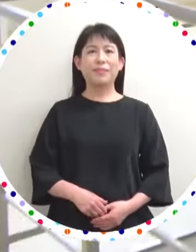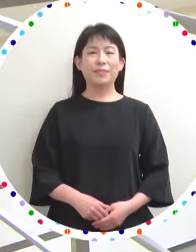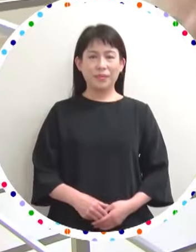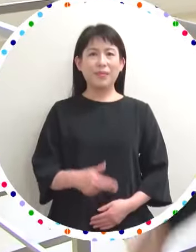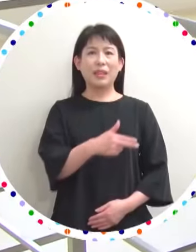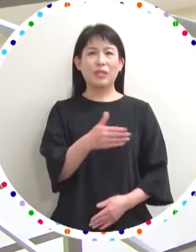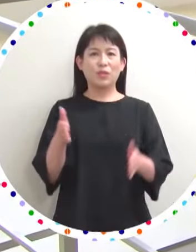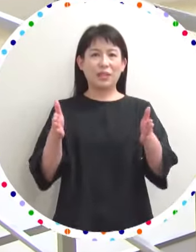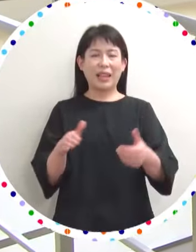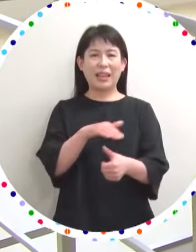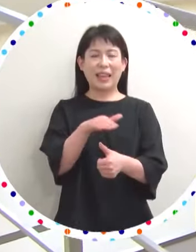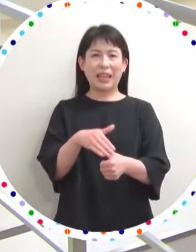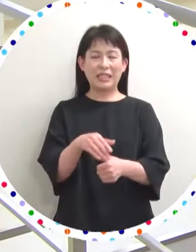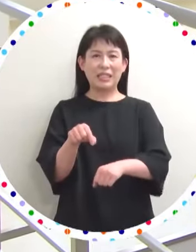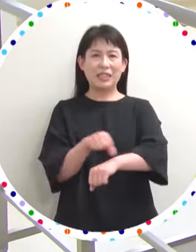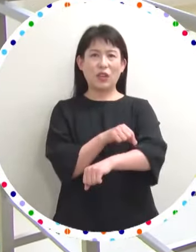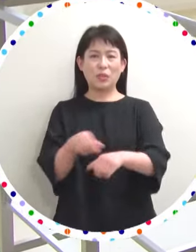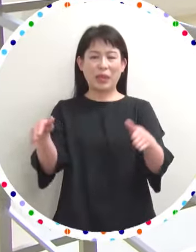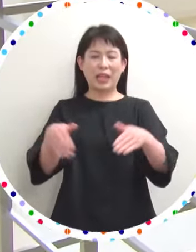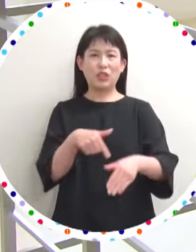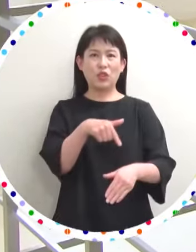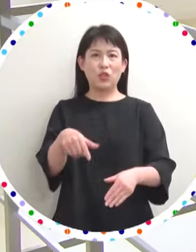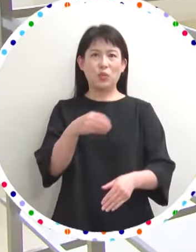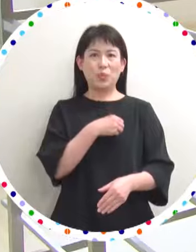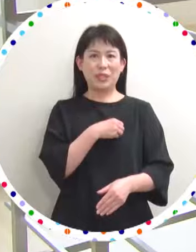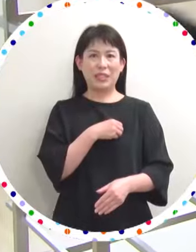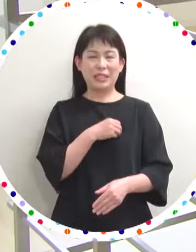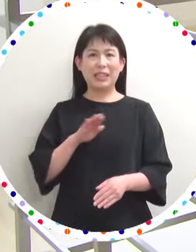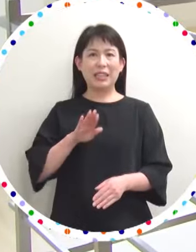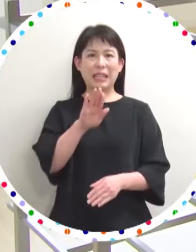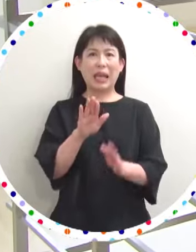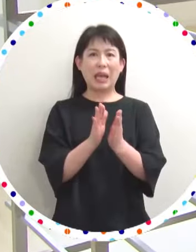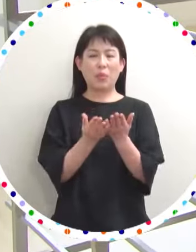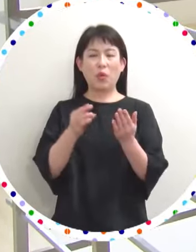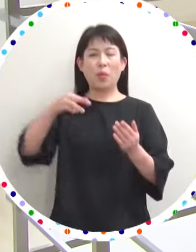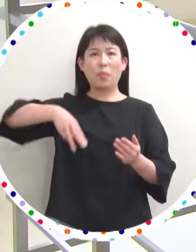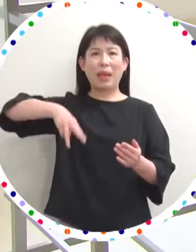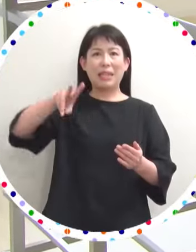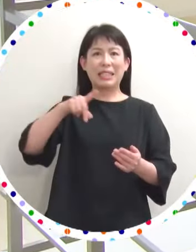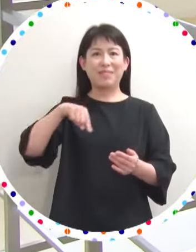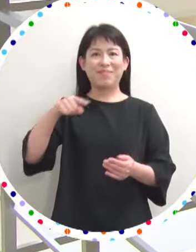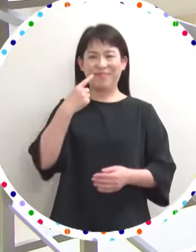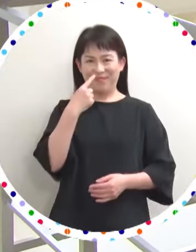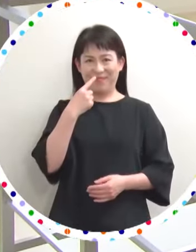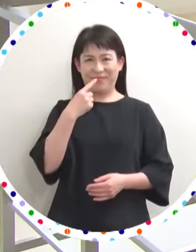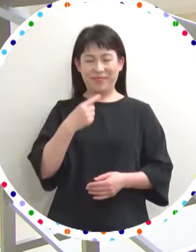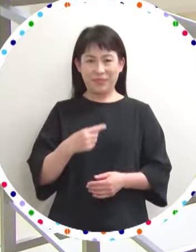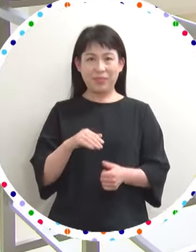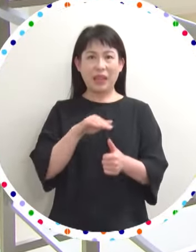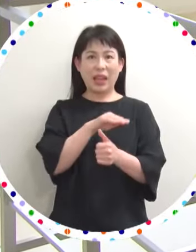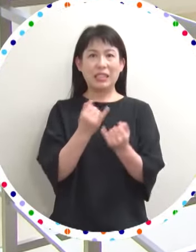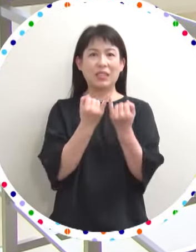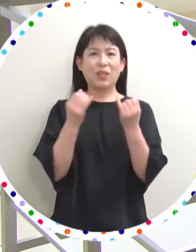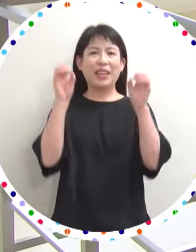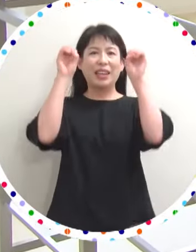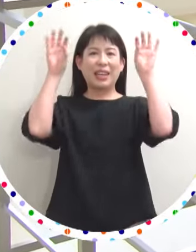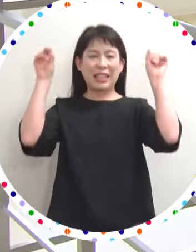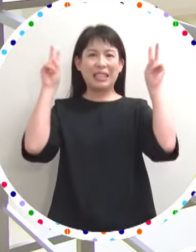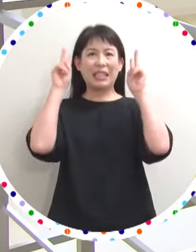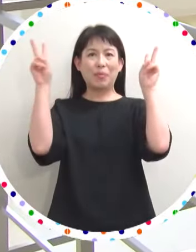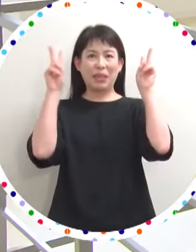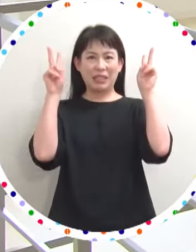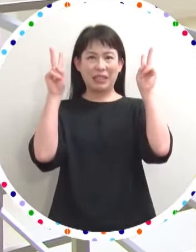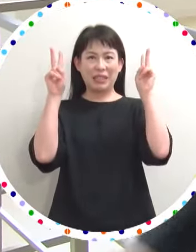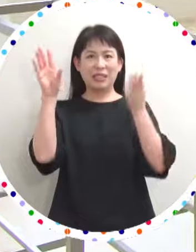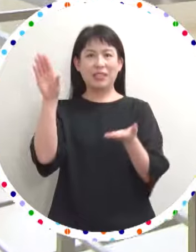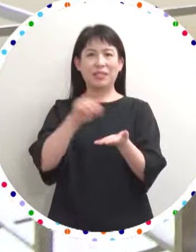ー。はい、週刊愛知一特別編集部員 SK48 の坂本真凜です。愛知女性輝きカンパニーの取材、